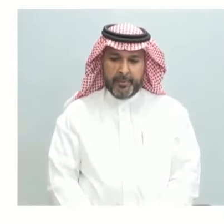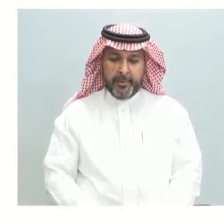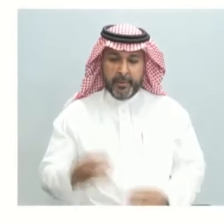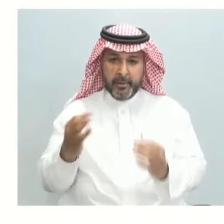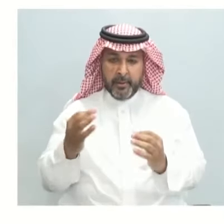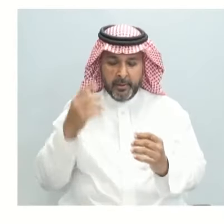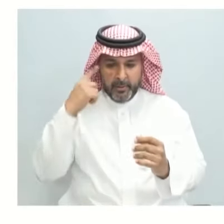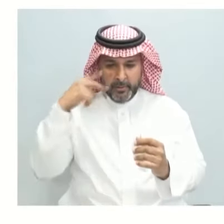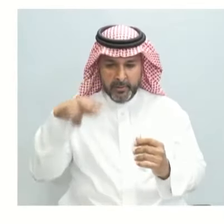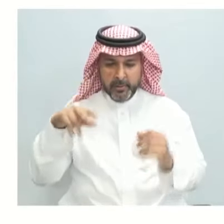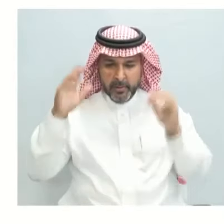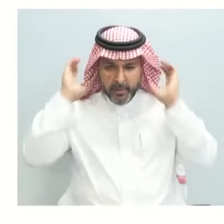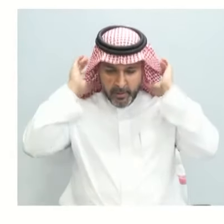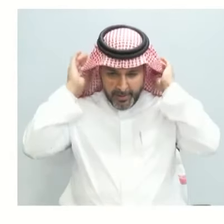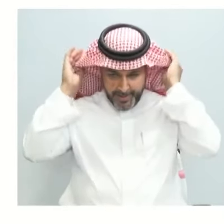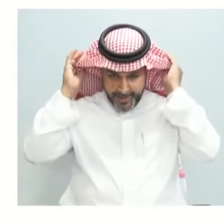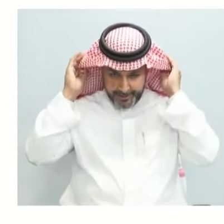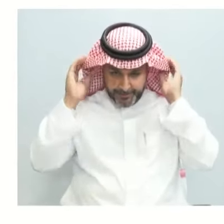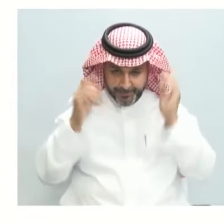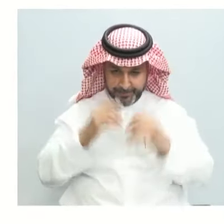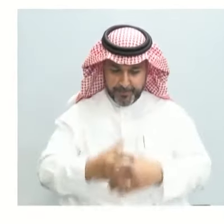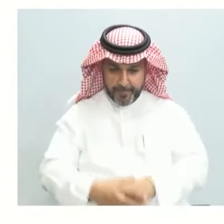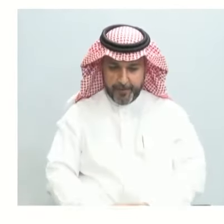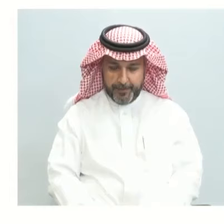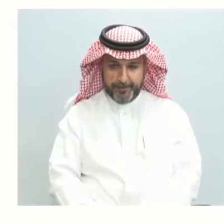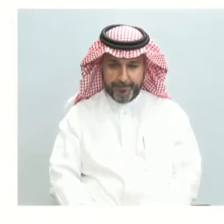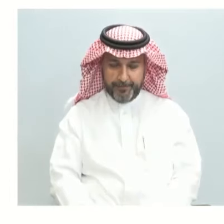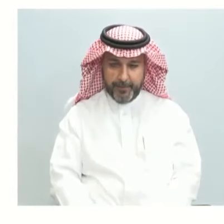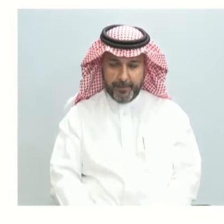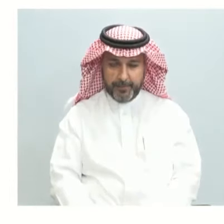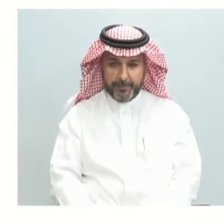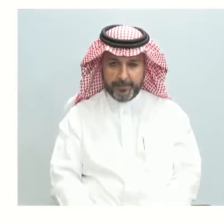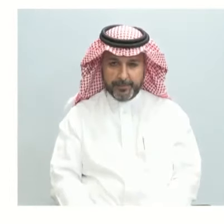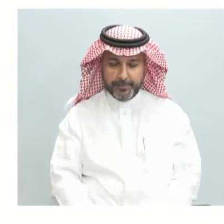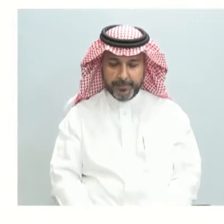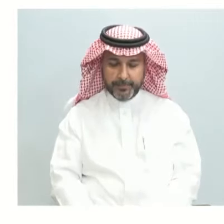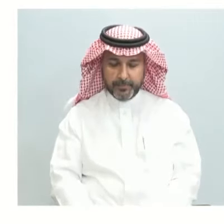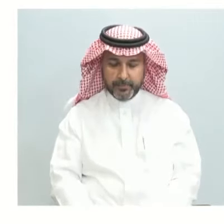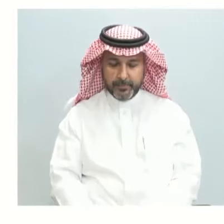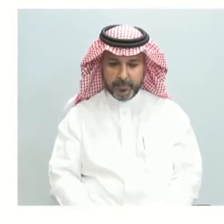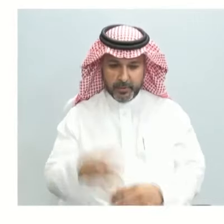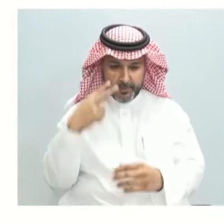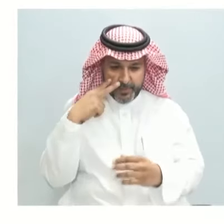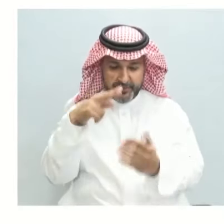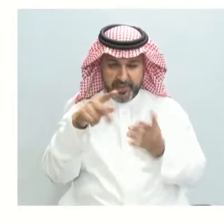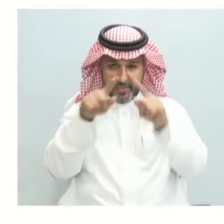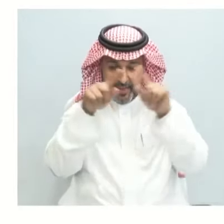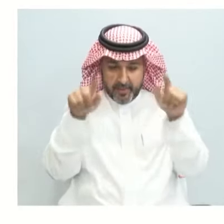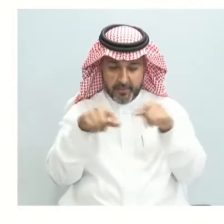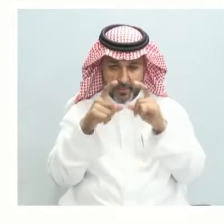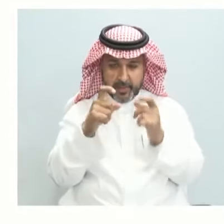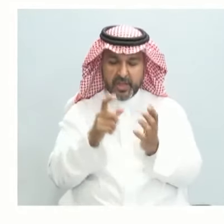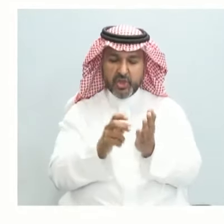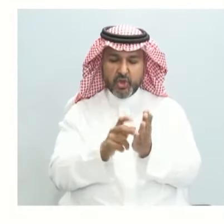لهذا اليوم في بدايه درسنا لهذا اليوم لا ننسى الاشاره الى رابط الدرس الرقمي للاستزاده والاستفاده